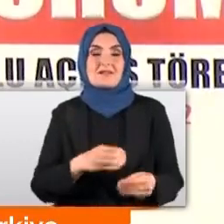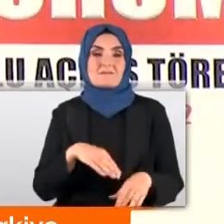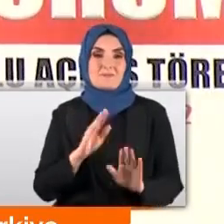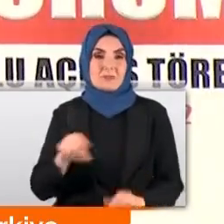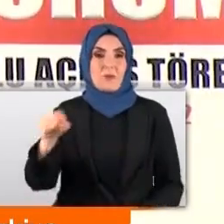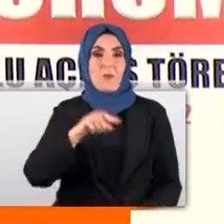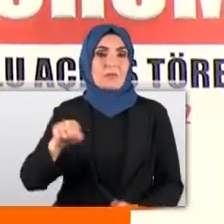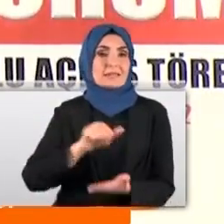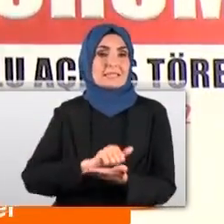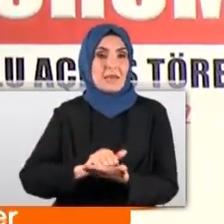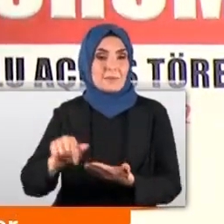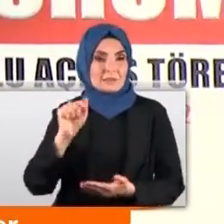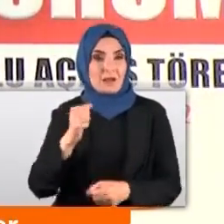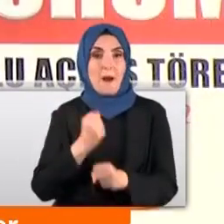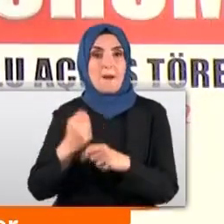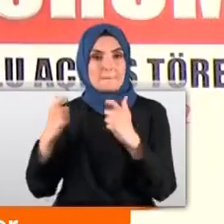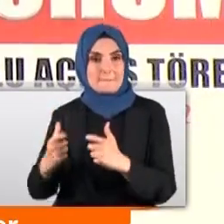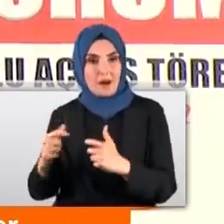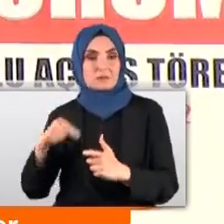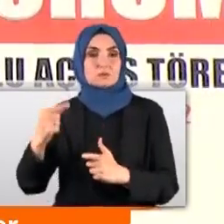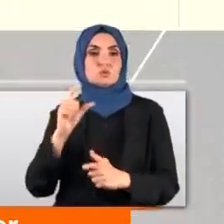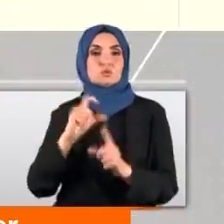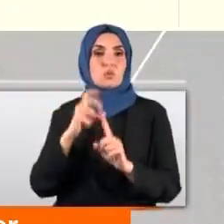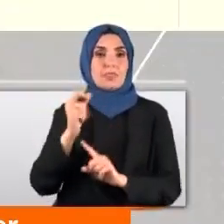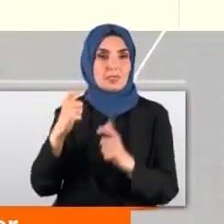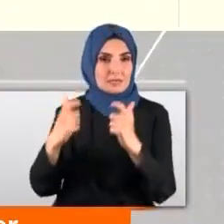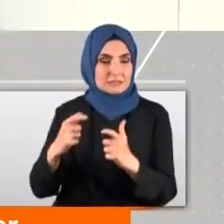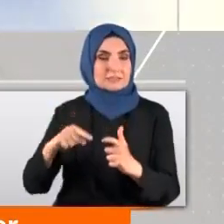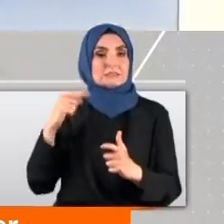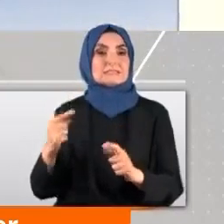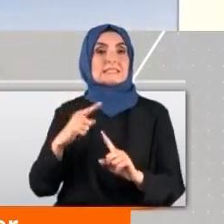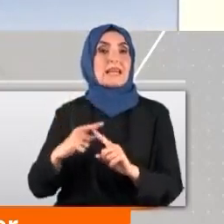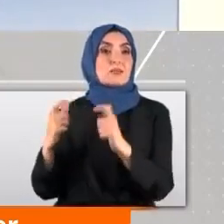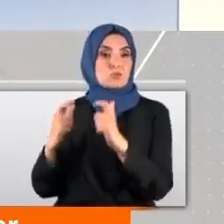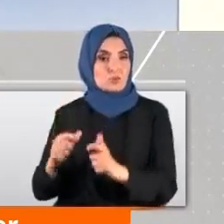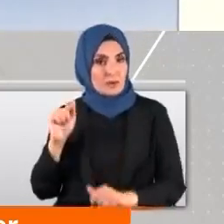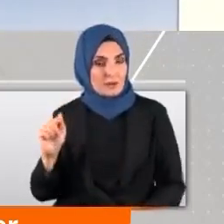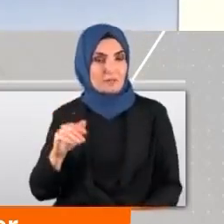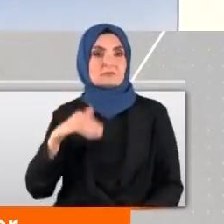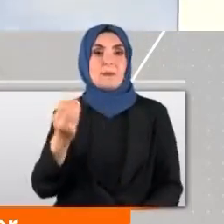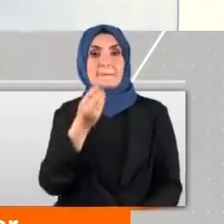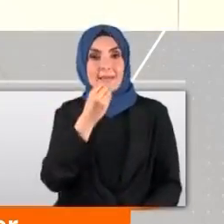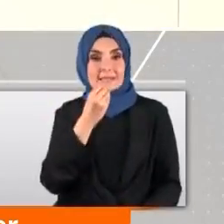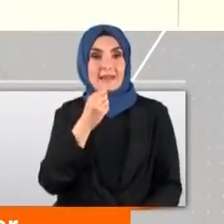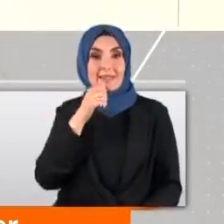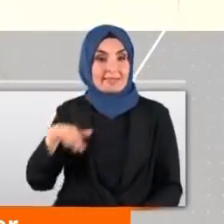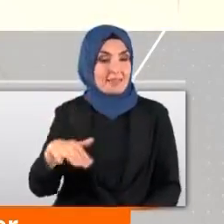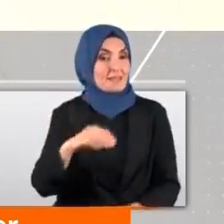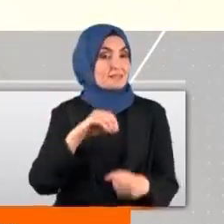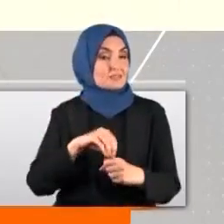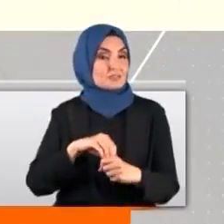Gavar'da, Cudi'de, Tendürek'te, Besler Deresi'nde nasıl yerle